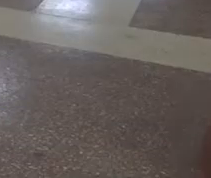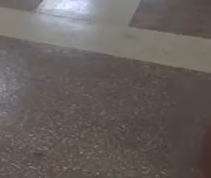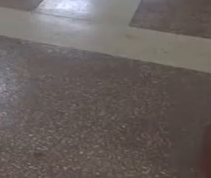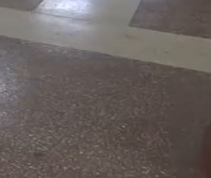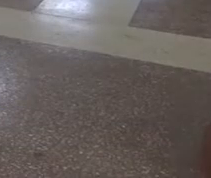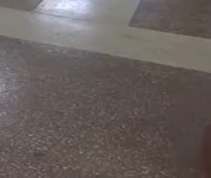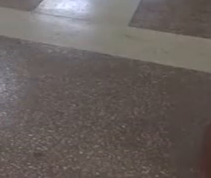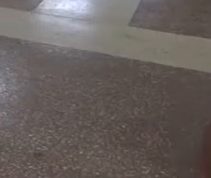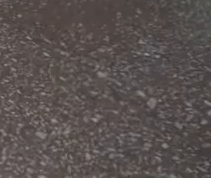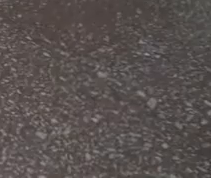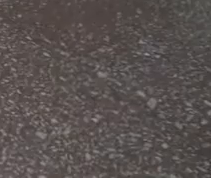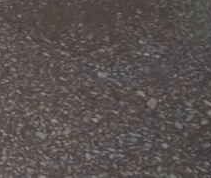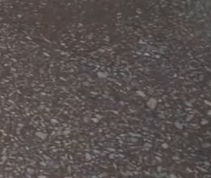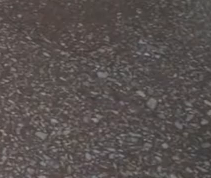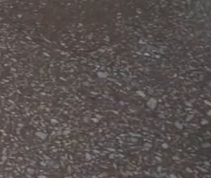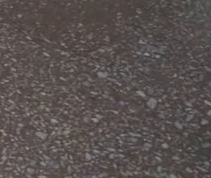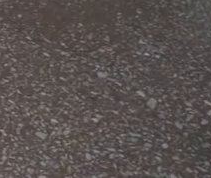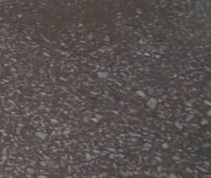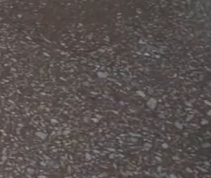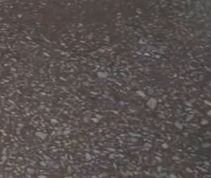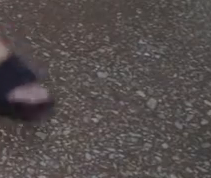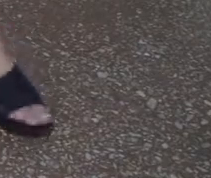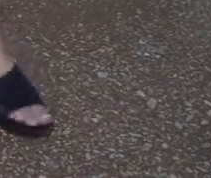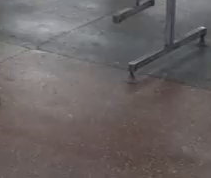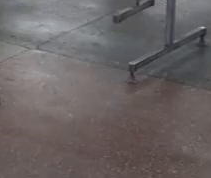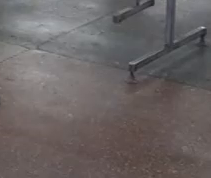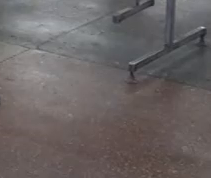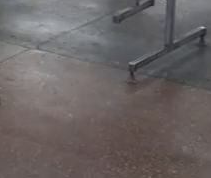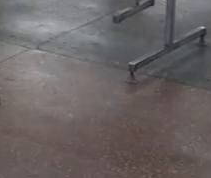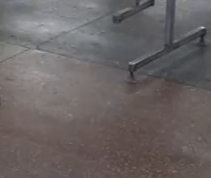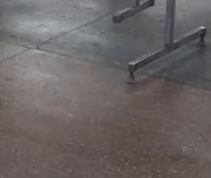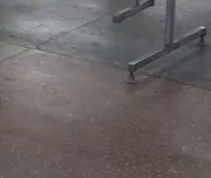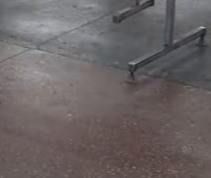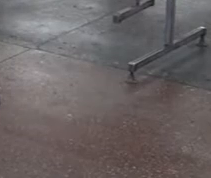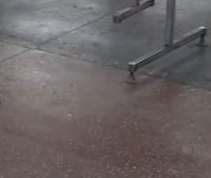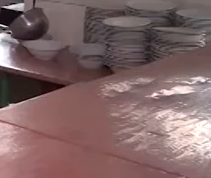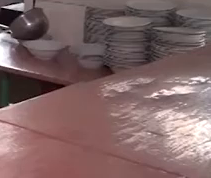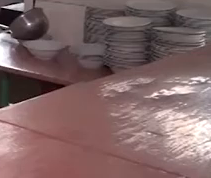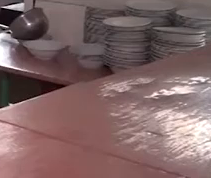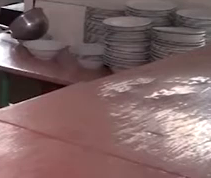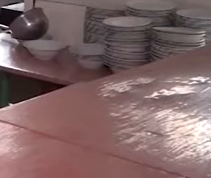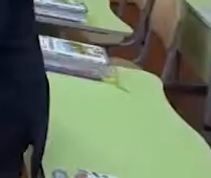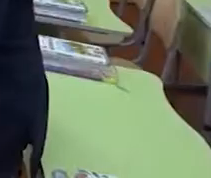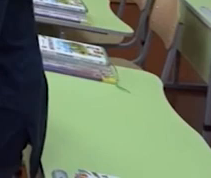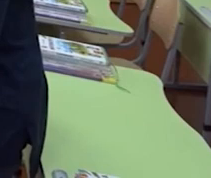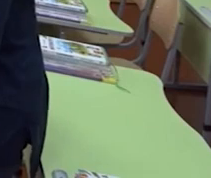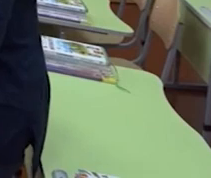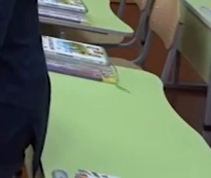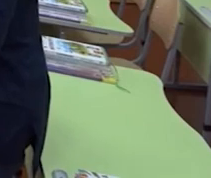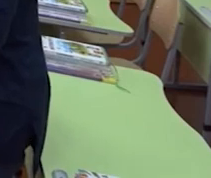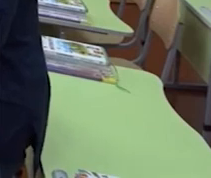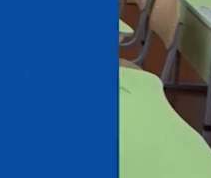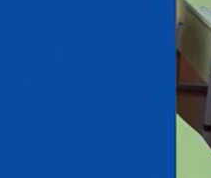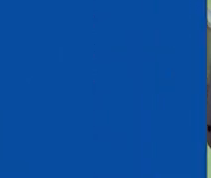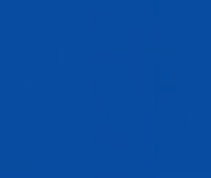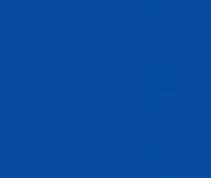Розмітка на вході та всередині, дистанція в їдальні і захисна маска в коридорі. Стало відомо, як з 1 вересня навчатимуться школярі